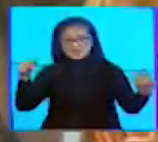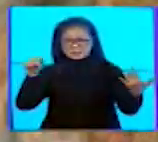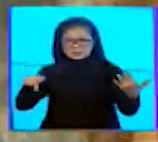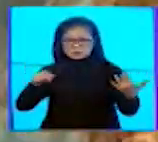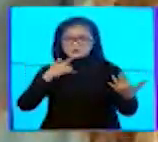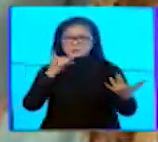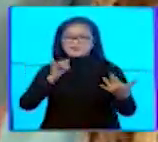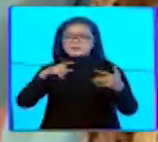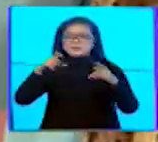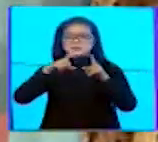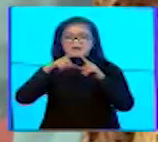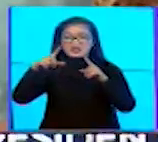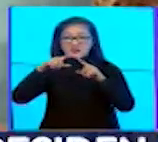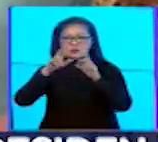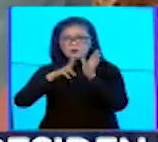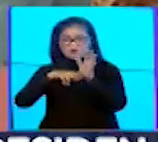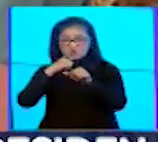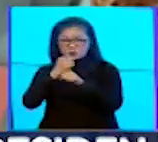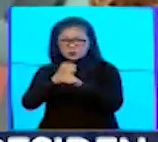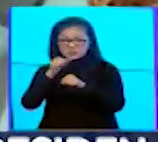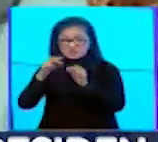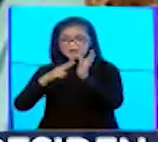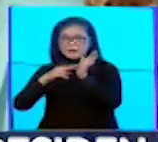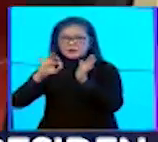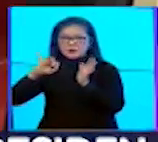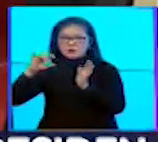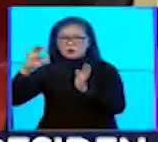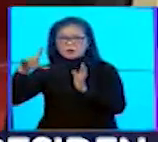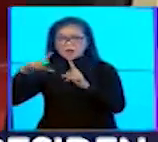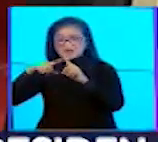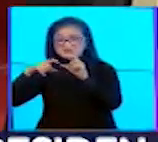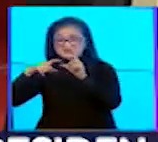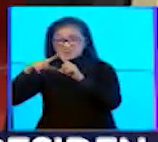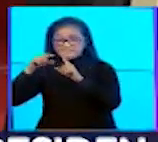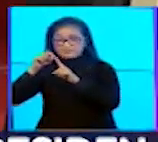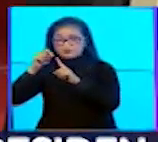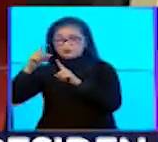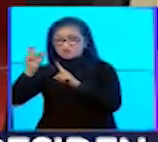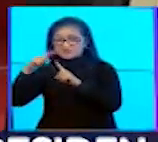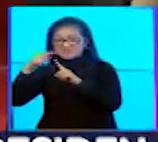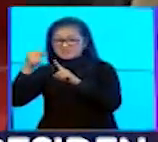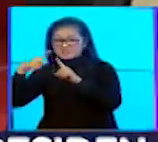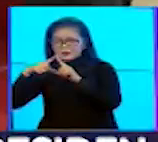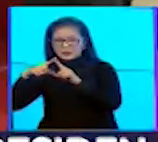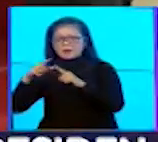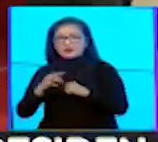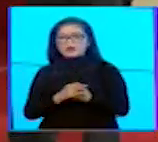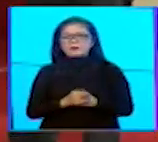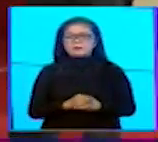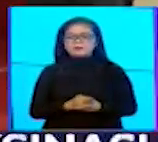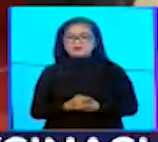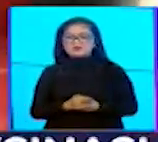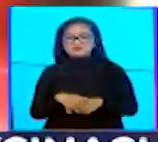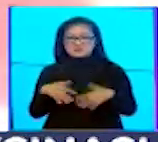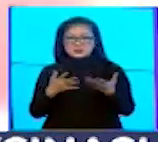Raharjo, serta Nicholas Saputra. Total sebanyak 500 seniman dan budayawan mendapatkan vaksin COVID-19 dosis